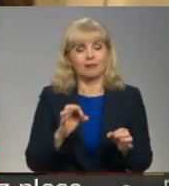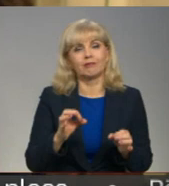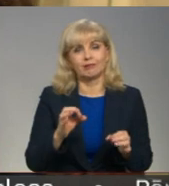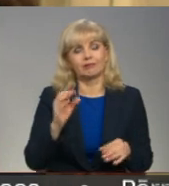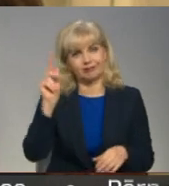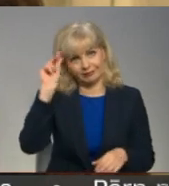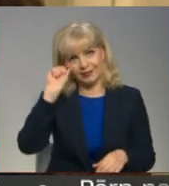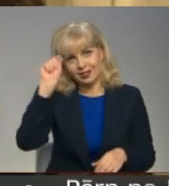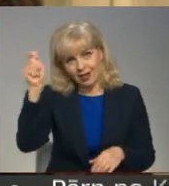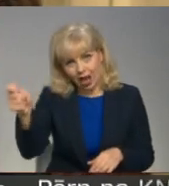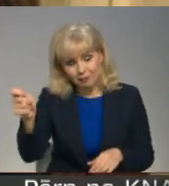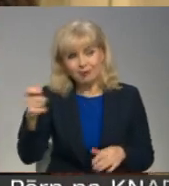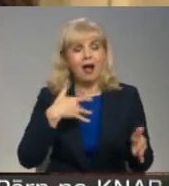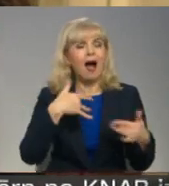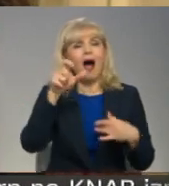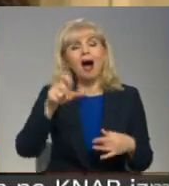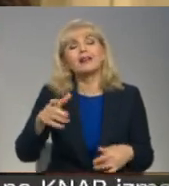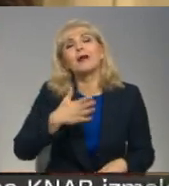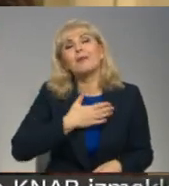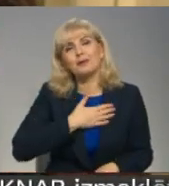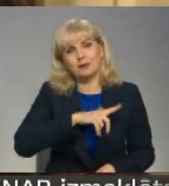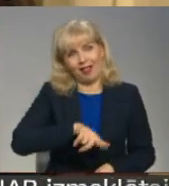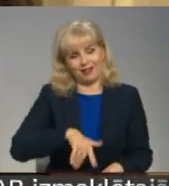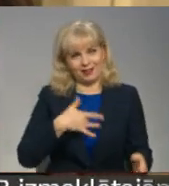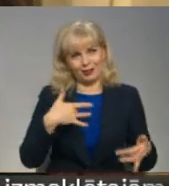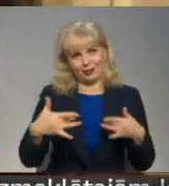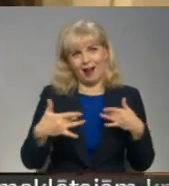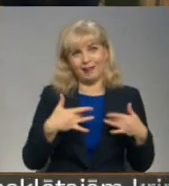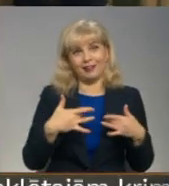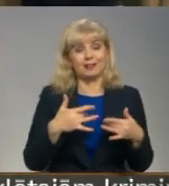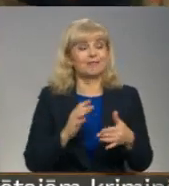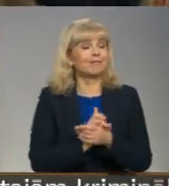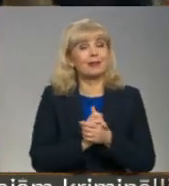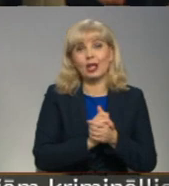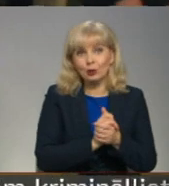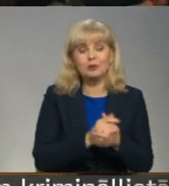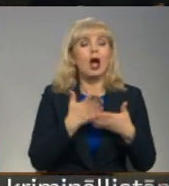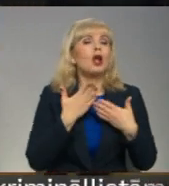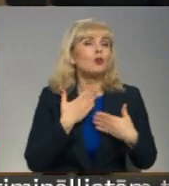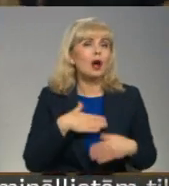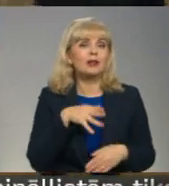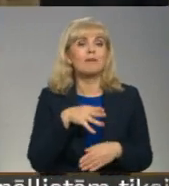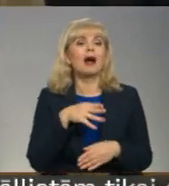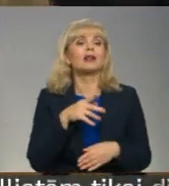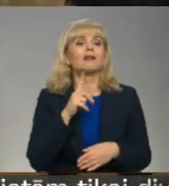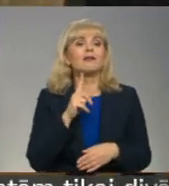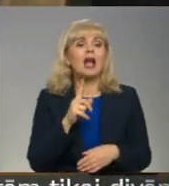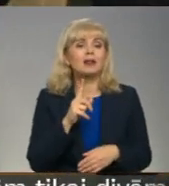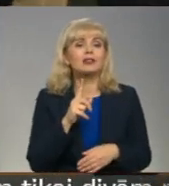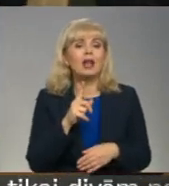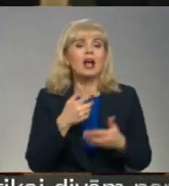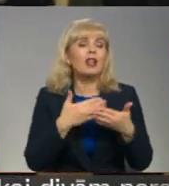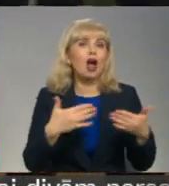jo aktieri, mūsu latviešu aktieri, brīnums. Man ļoti patīk neviennozīmīgums, kas